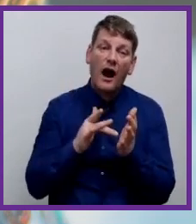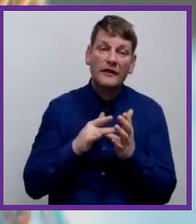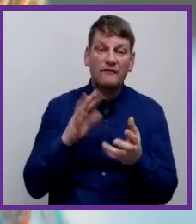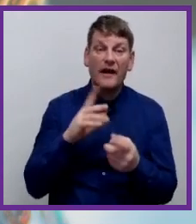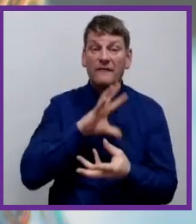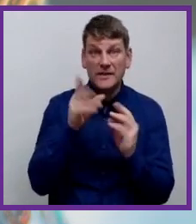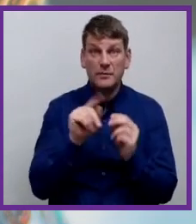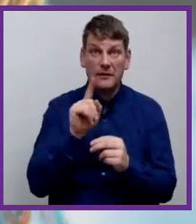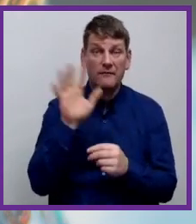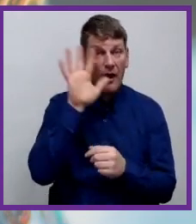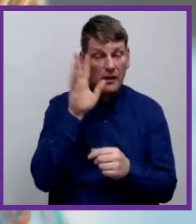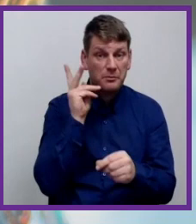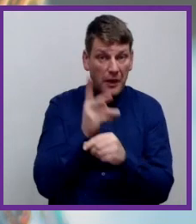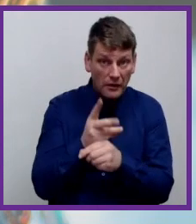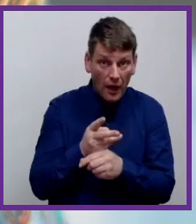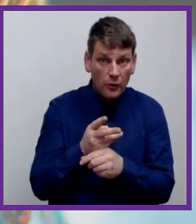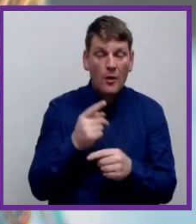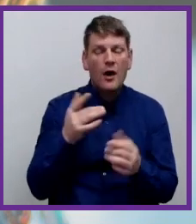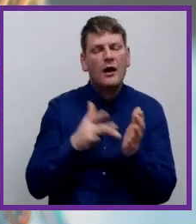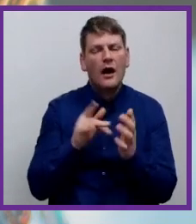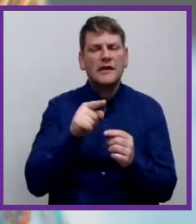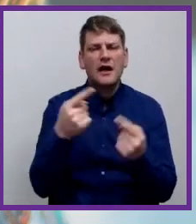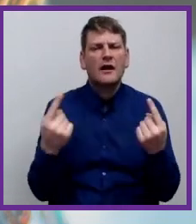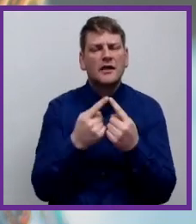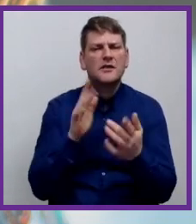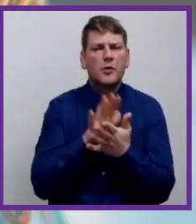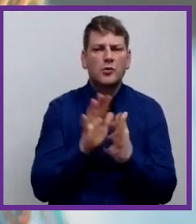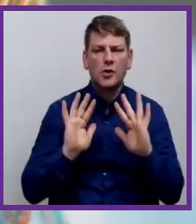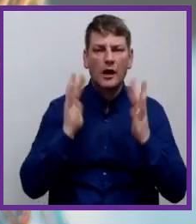ir valsts pienākumi un kādi tie ir attiecībās gadījumiem, kad